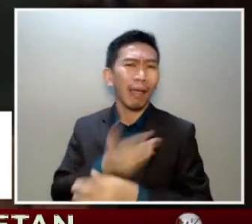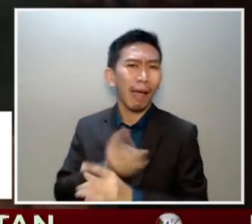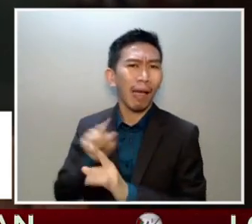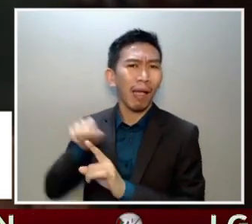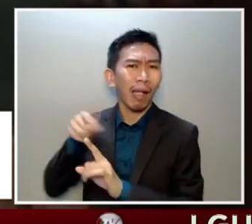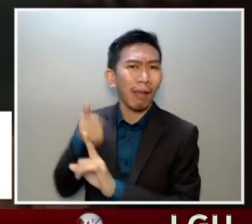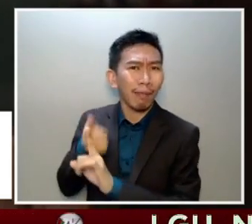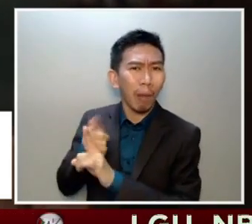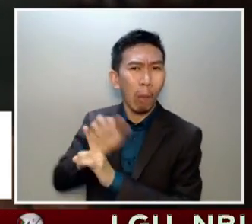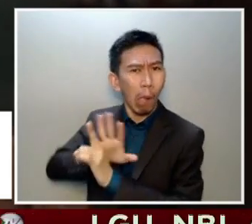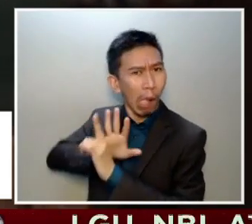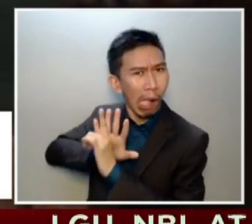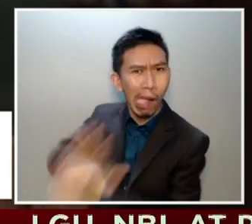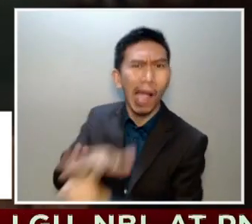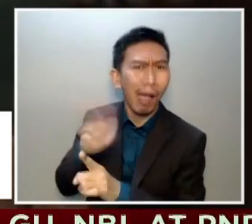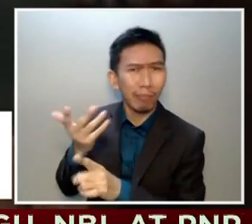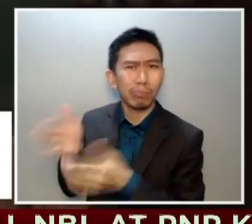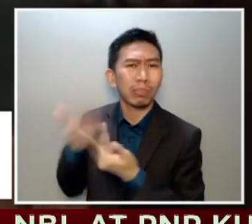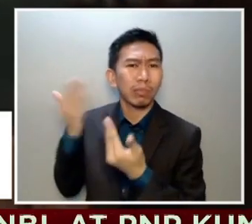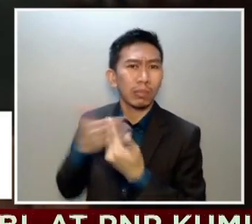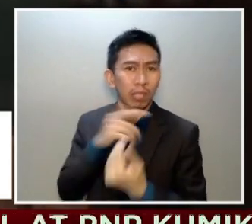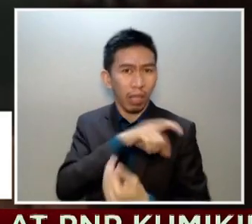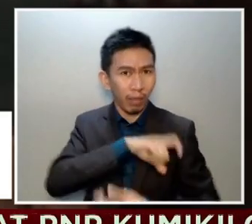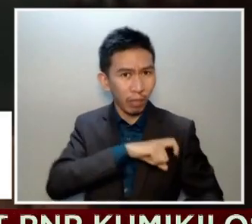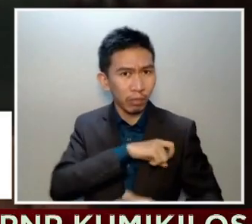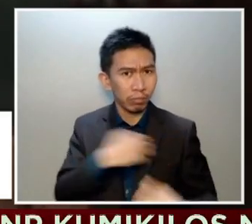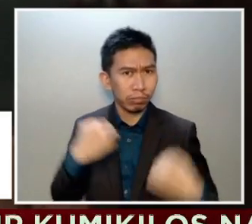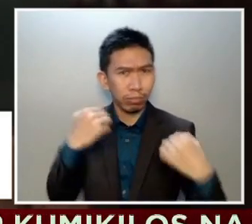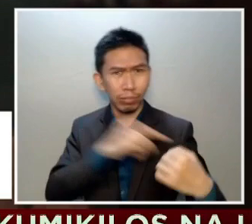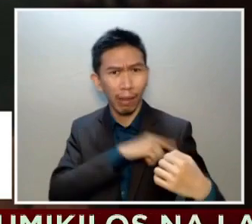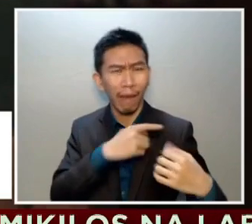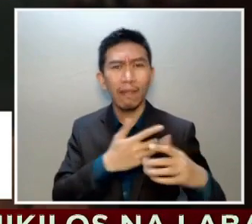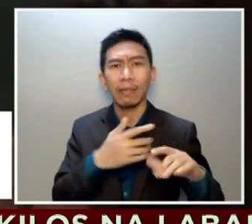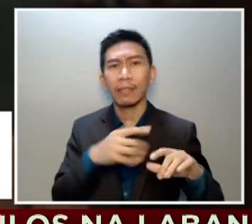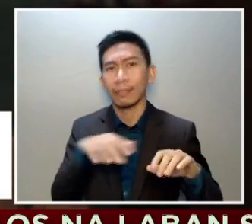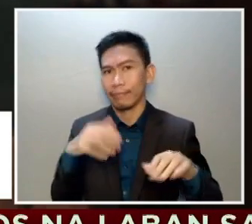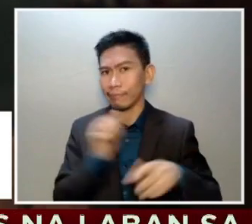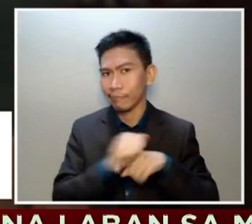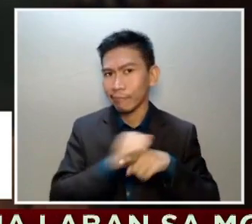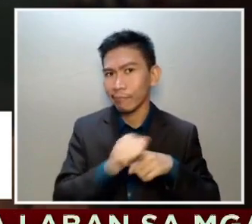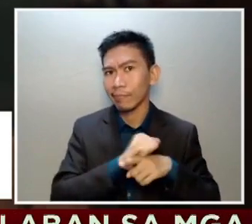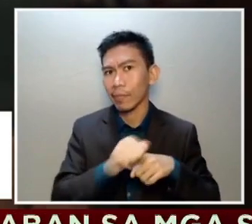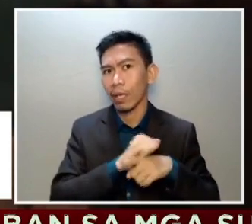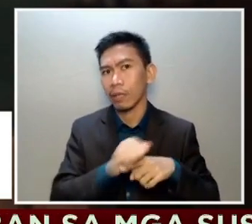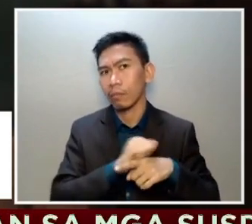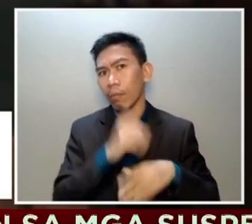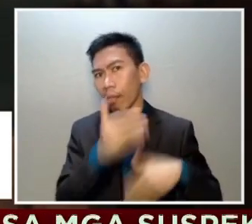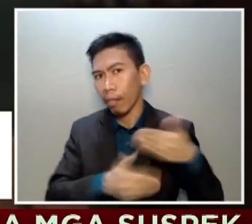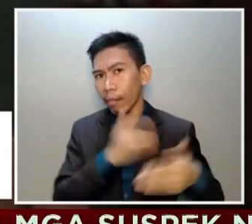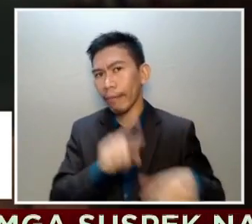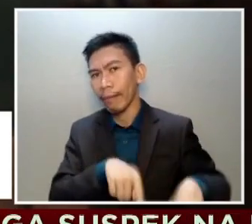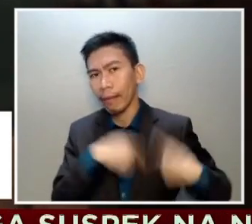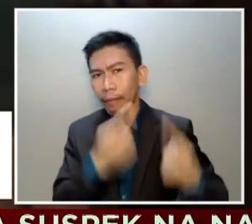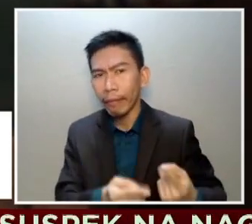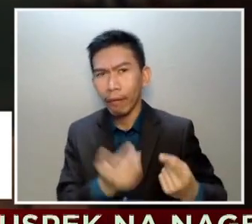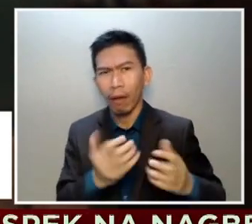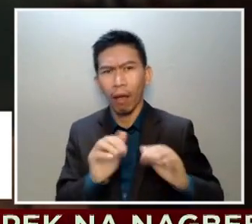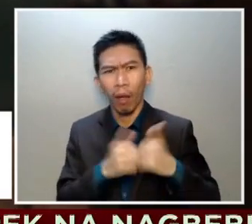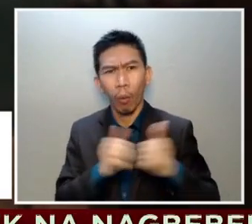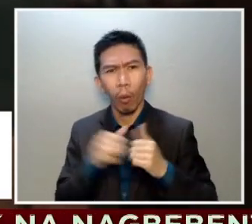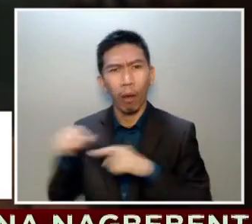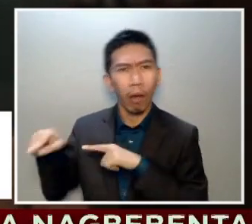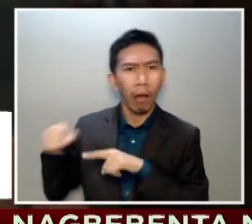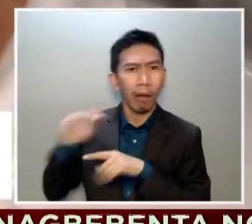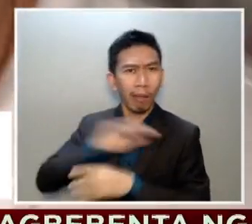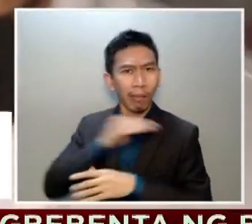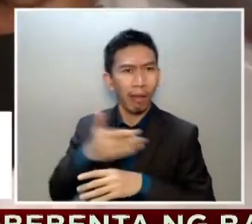pa maagawan, di ba isang pulis siya? Ang daming training pagdaanan bago ka maging pulis. Paano niya masabi na nang agaw ng